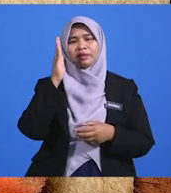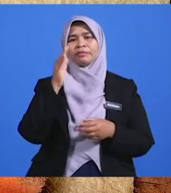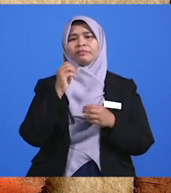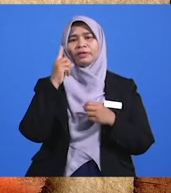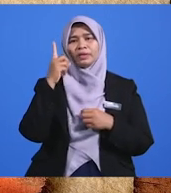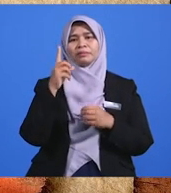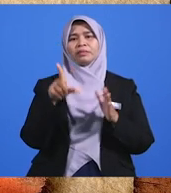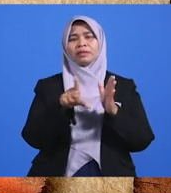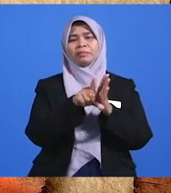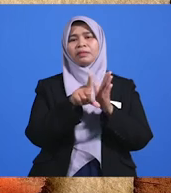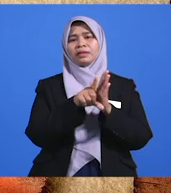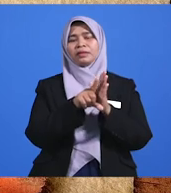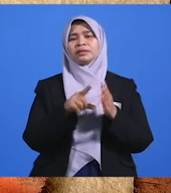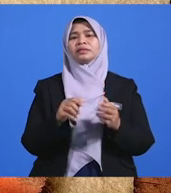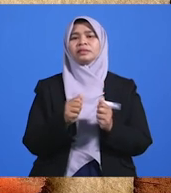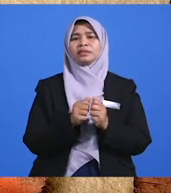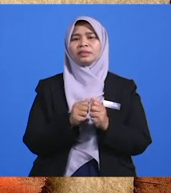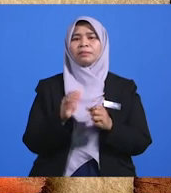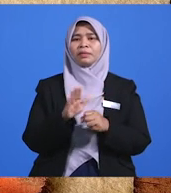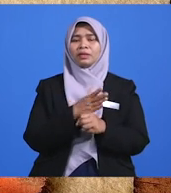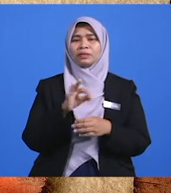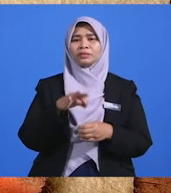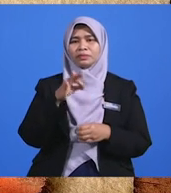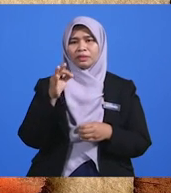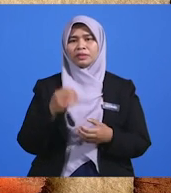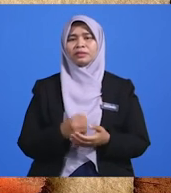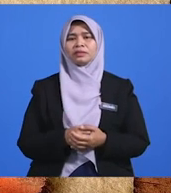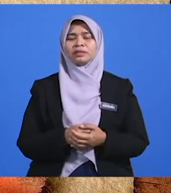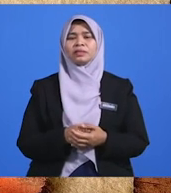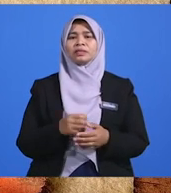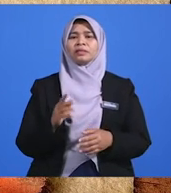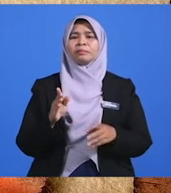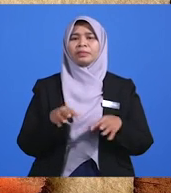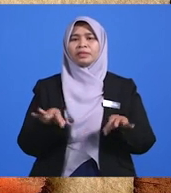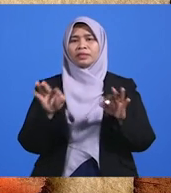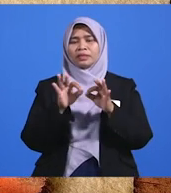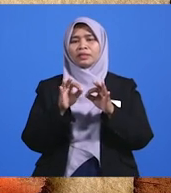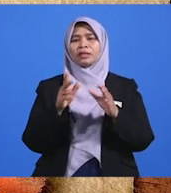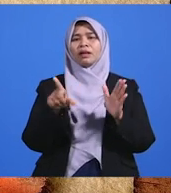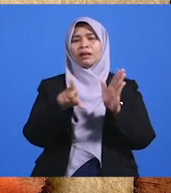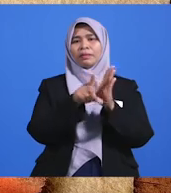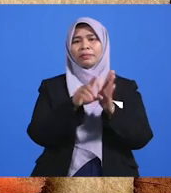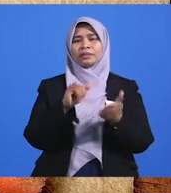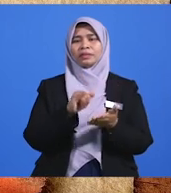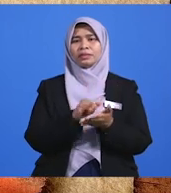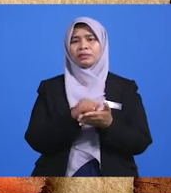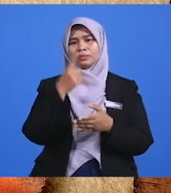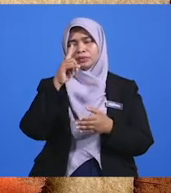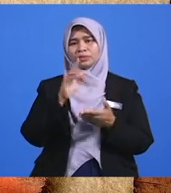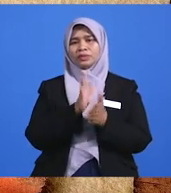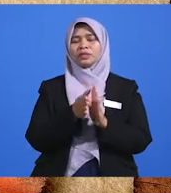patriotisme. Sebagai rakyat Malaysia, kita dapat menilai kepentingan lambang-lambang itu sendiri untuk menjadi